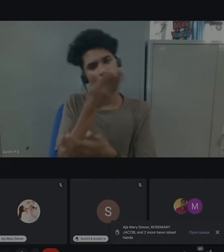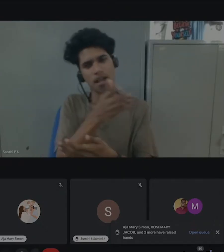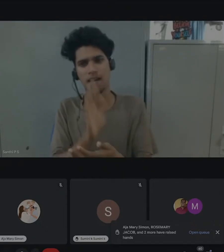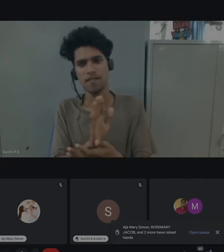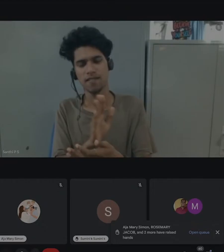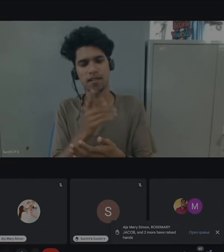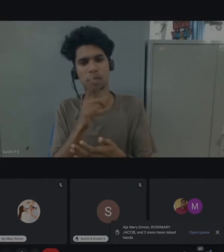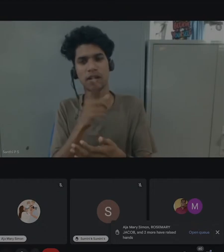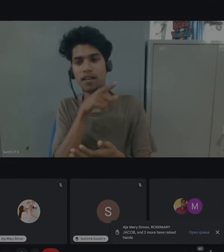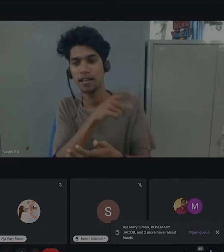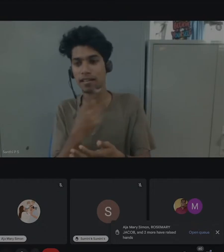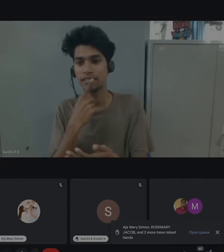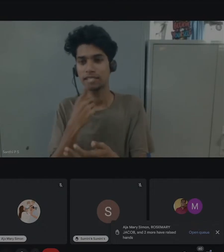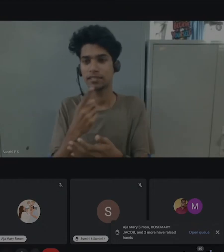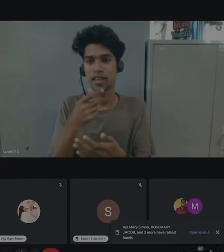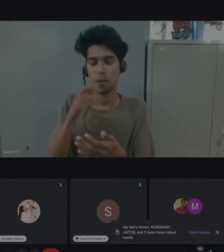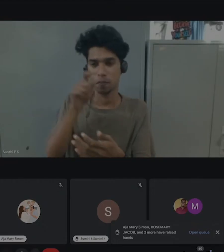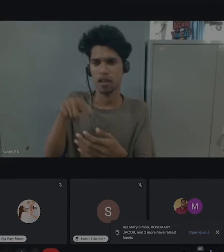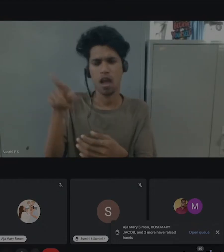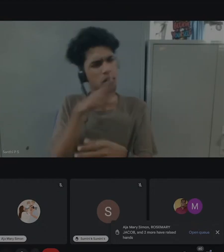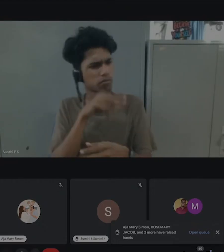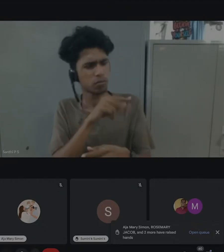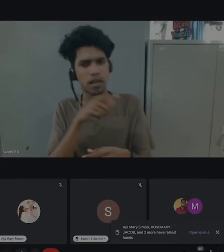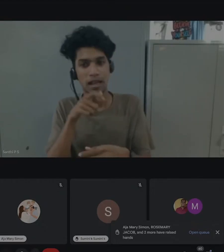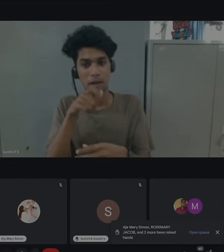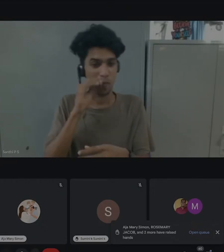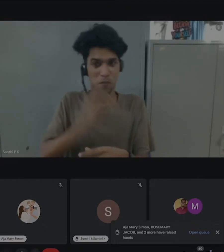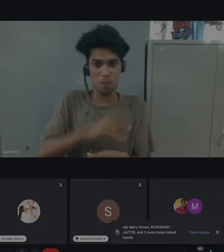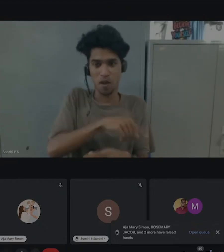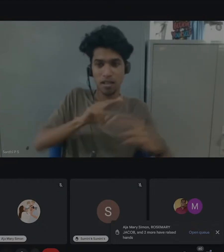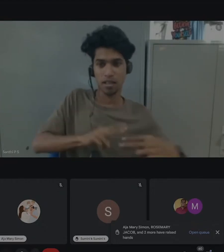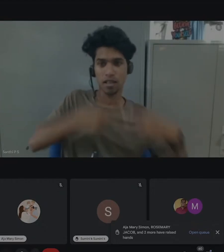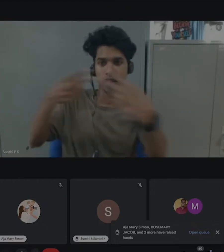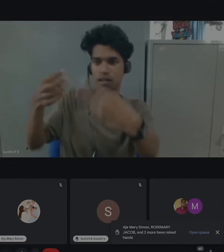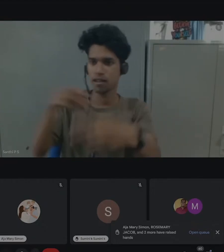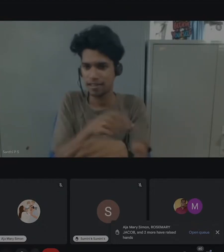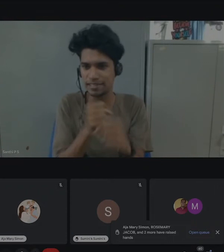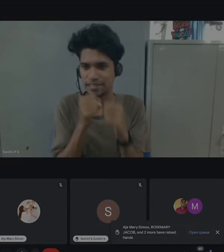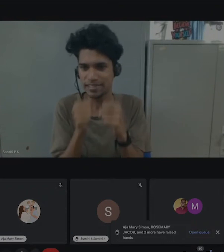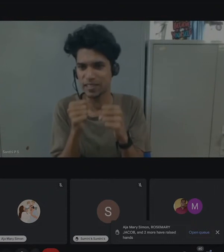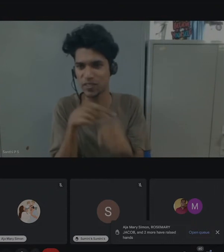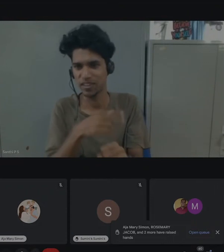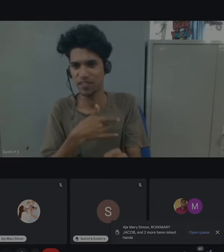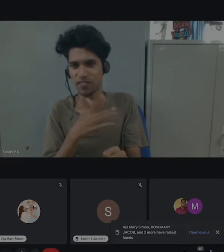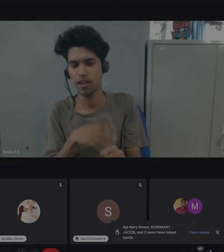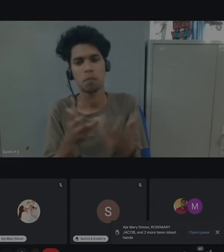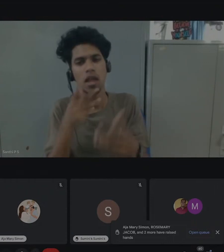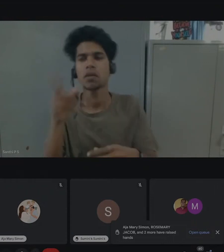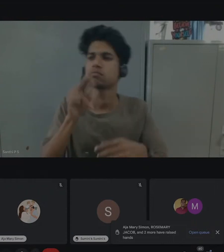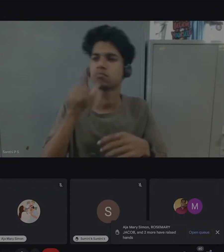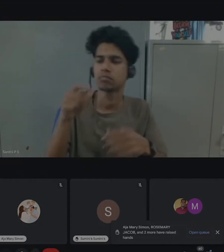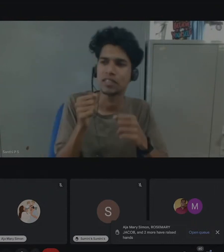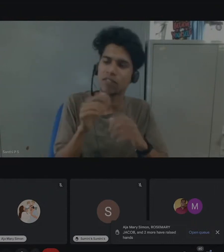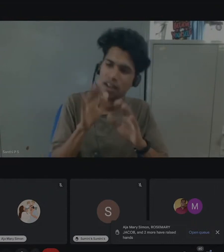തിരിച്ച് പറയുന്ന അവർക്ക് മനസ്സിലാവുന്നില്ല. അതാണ്, അവന് തിരിച്ചങ്ങോട്ട് പറയാനും ബുദ്ധിമുട്ട് കാണും, അവർക്ക് മനസ്സിലാക്കാനും ബുദ്ധിമുട്ട് കാണും. അപ്പൊ അത് അവർ